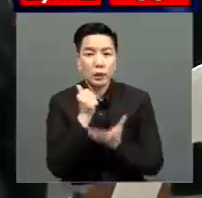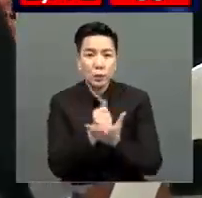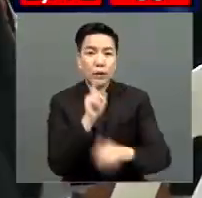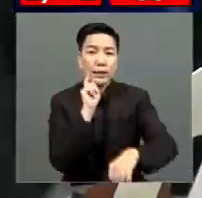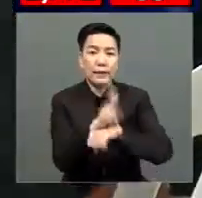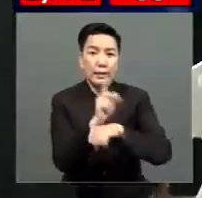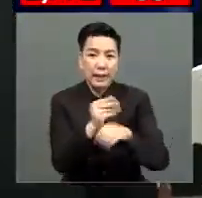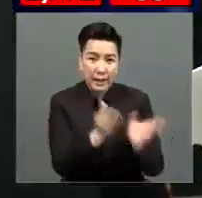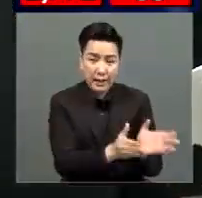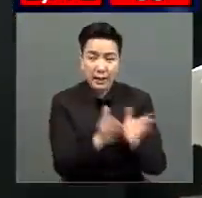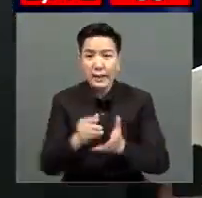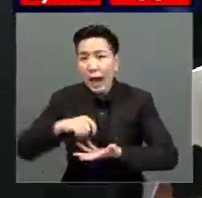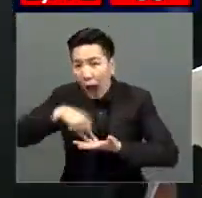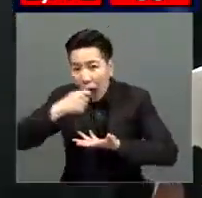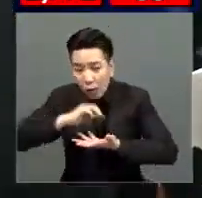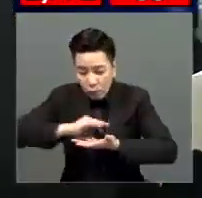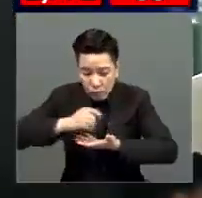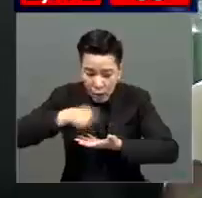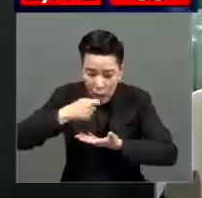และต่างจังหวัดนั้นก็สามารถที่จะยื่นคำร้องทุกข์ได้ที่ศูนย์ดำรงธรรมของทุกจังหวัดหรือว่าสามารถตรวจสอบสิทธิ์ได้ด้วยตนเองครับผ่านทางเว็บไซต์เราไม่ทิ้งกันดอทคอมซึ่งบรรยากาศที่กรมประชาสัมพันธ์ขณะนี้สำหรับผู้ที่ไปทั้งร้องเรียนนะครับให้ทบทวนสิต้องมีการตรวจสอบได้ต่างๆเนี่ยนะครับบรรยากาศก็เป็นความเรียบร้อยมาตรการต่างๆที่เรานำมาทางการคัดกรองการ์ตูนนะพูมใส่หน้ากากอนามัยในทุกคนความรู้เป็นอย่างดีนอกจากนักเรียนรับความร่วมมือจากอีกหลายหน่วยงานกับคุณผู้ชมครับในการที่นำของสับสนมากเมื่อจะเป็นทั้งเรื่องของอินเตอร์เน็ตเนี่ยทีโอทีนะครับสนับสนุนเรื่องของInternet